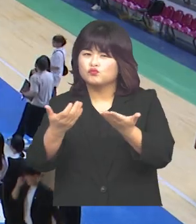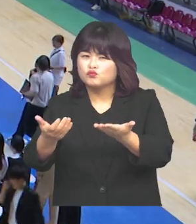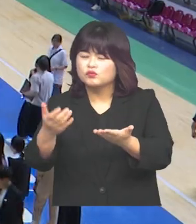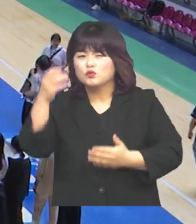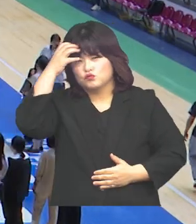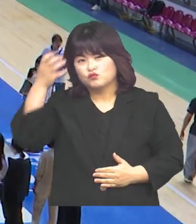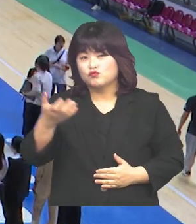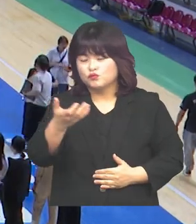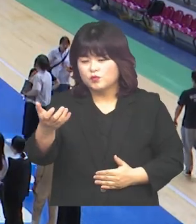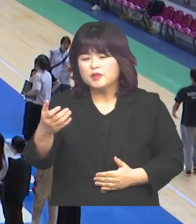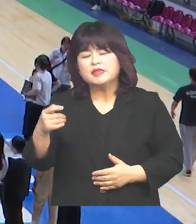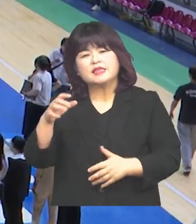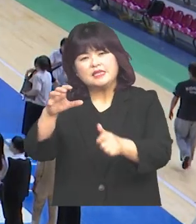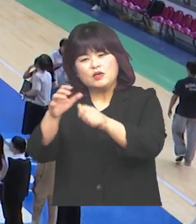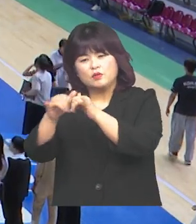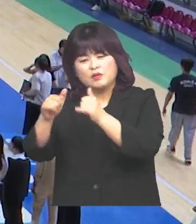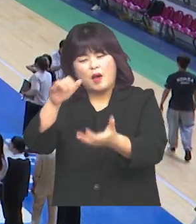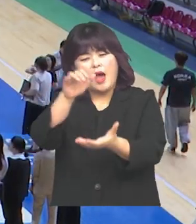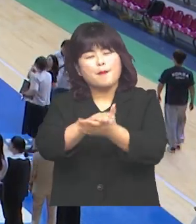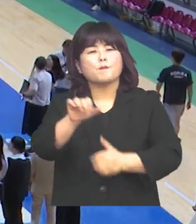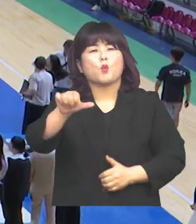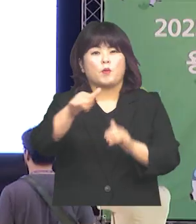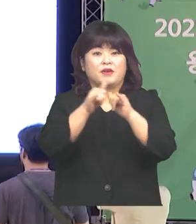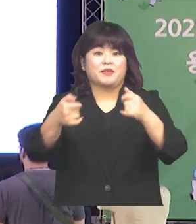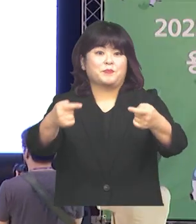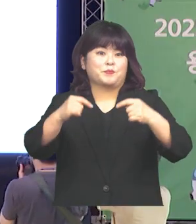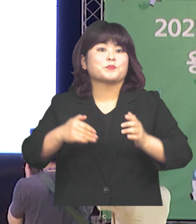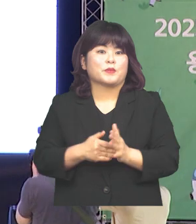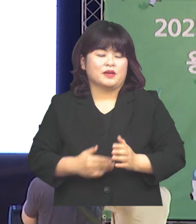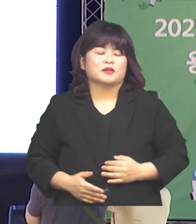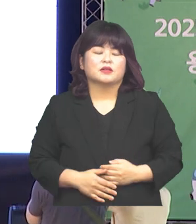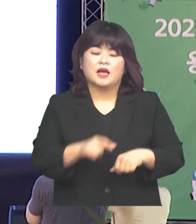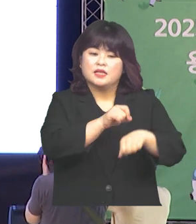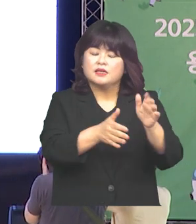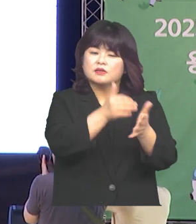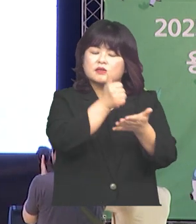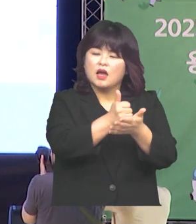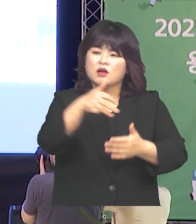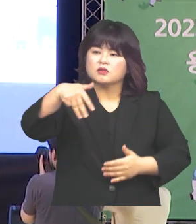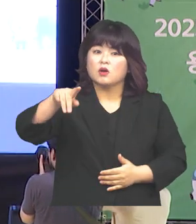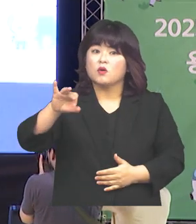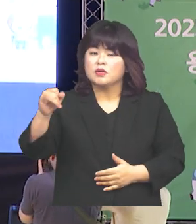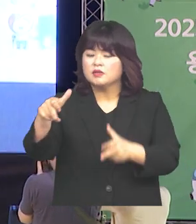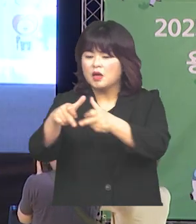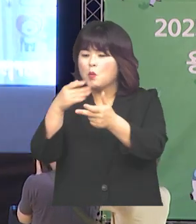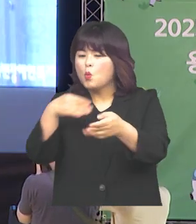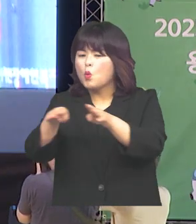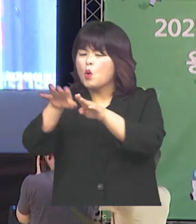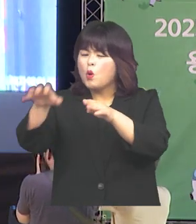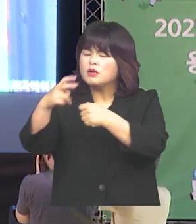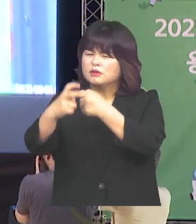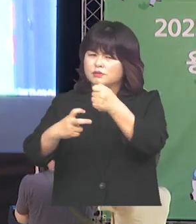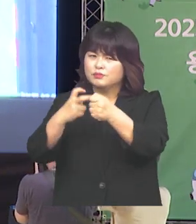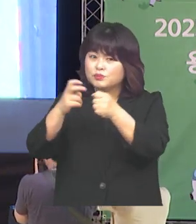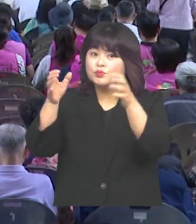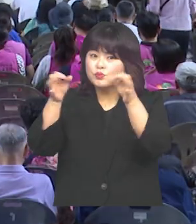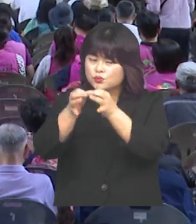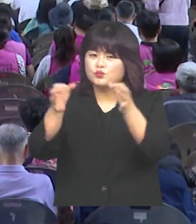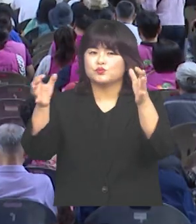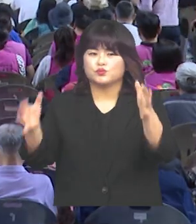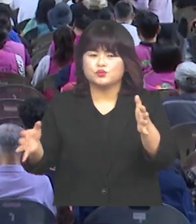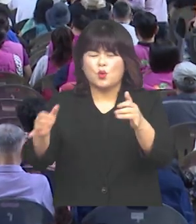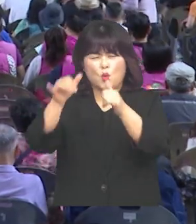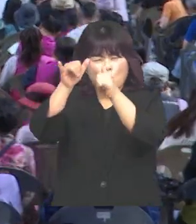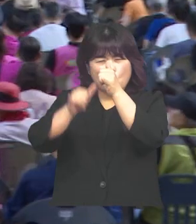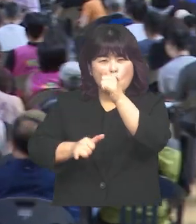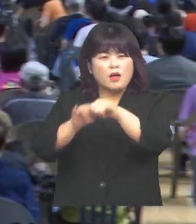후원자, 이용자 등 500여 명이 참석했습니다. 이상일 시장은 처인 장애인복지관은 지난 20년 동안